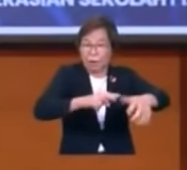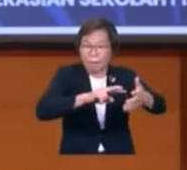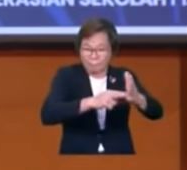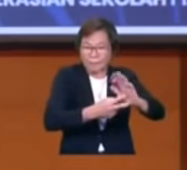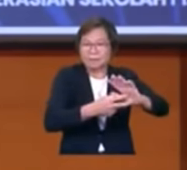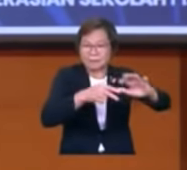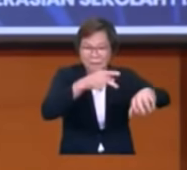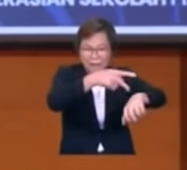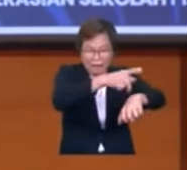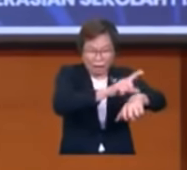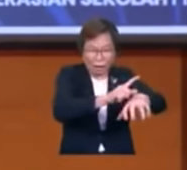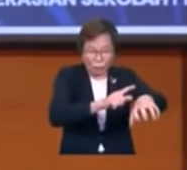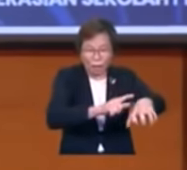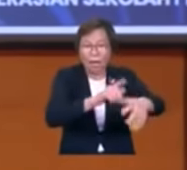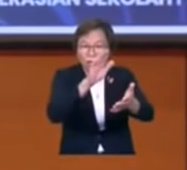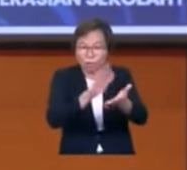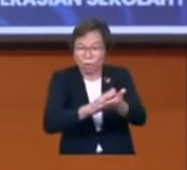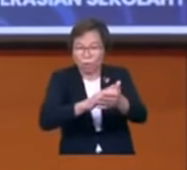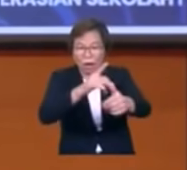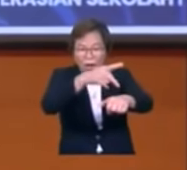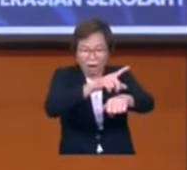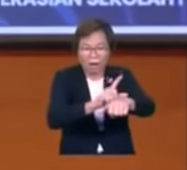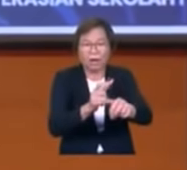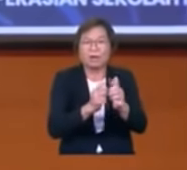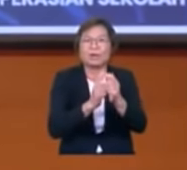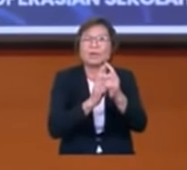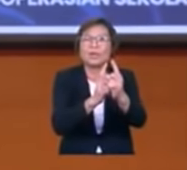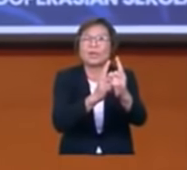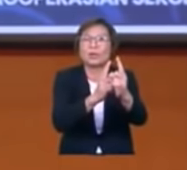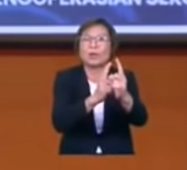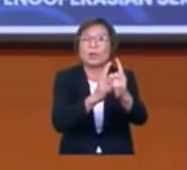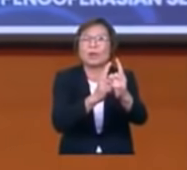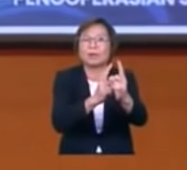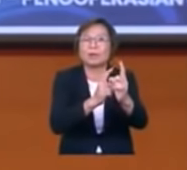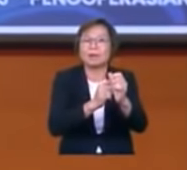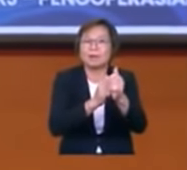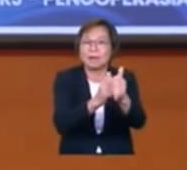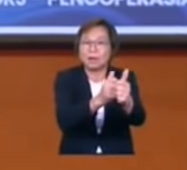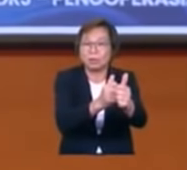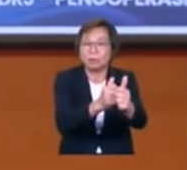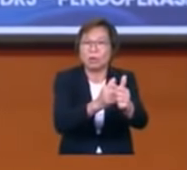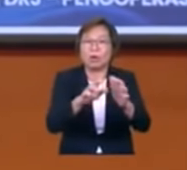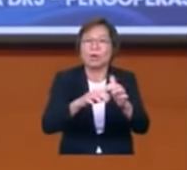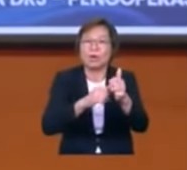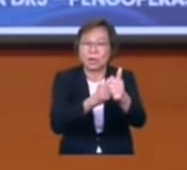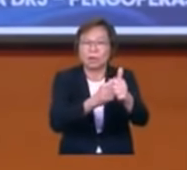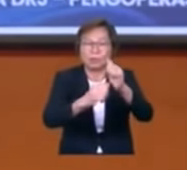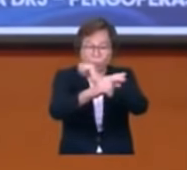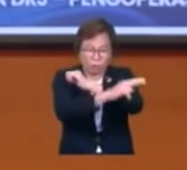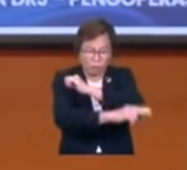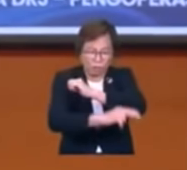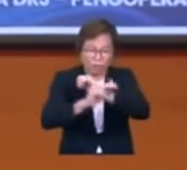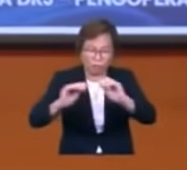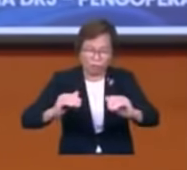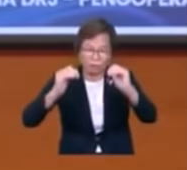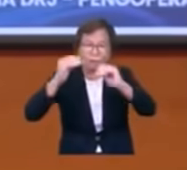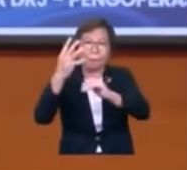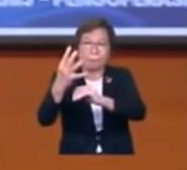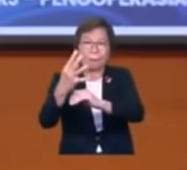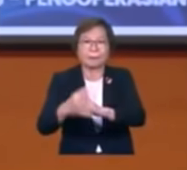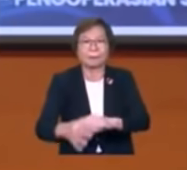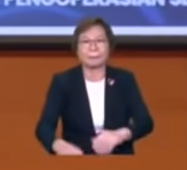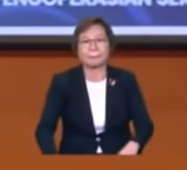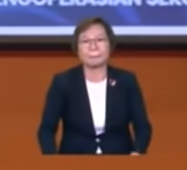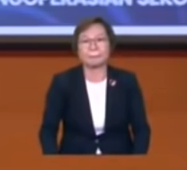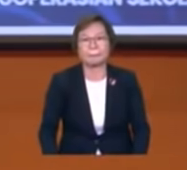dalam konteks itu bola sekolah di Langkawi akan mengikut proses pembukaannya berdasarkan negeri di pasar 4